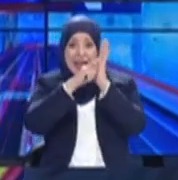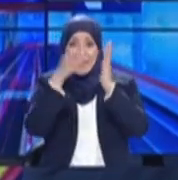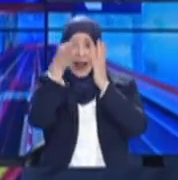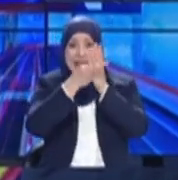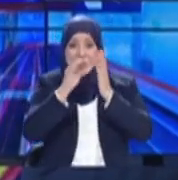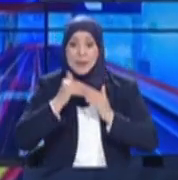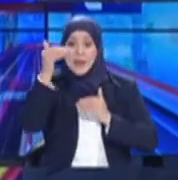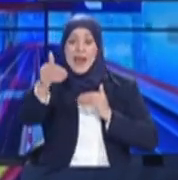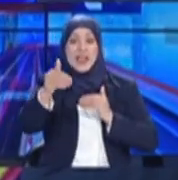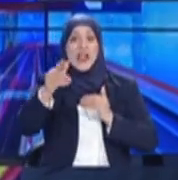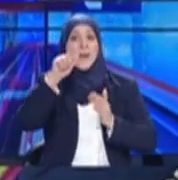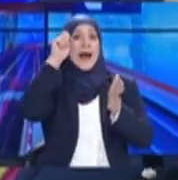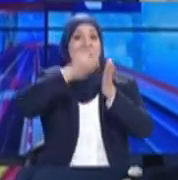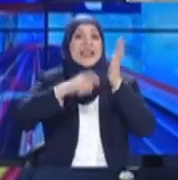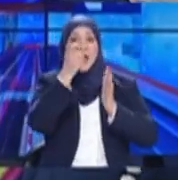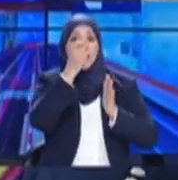انهم